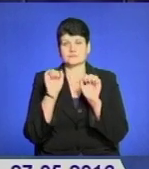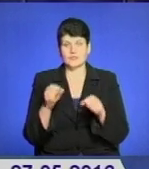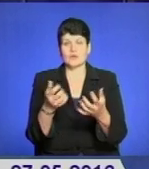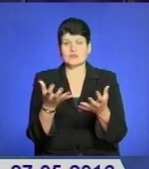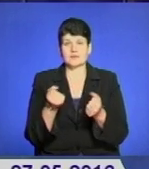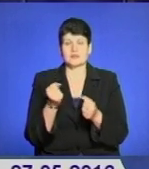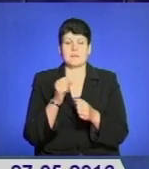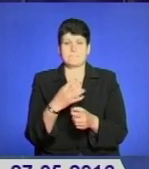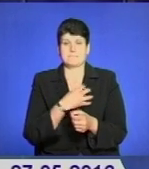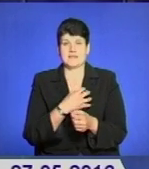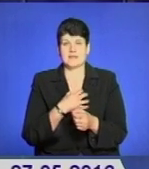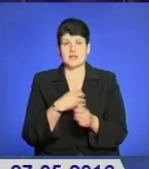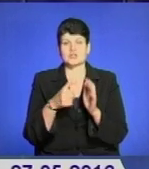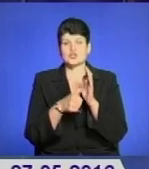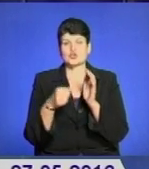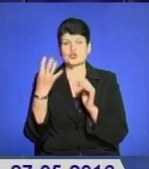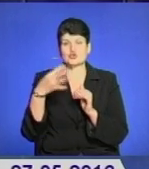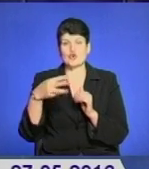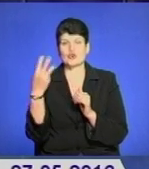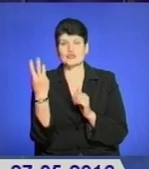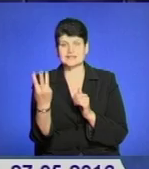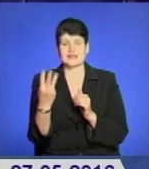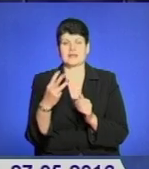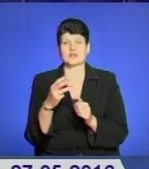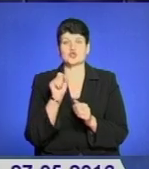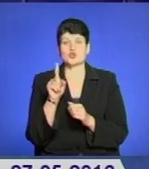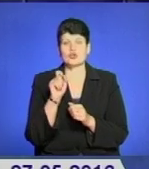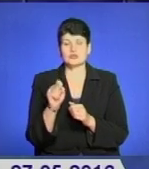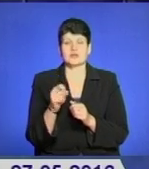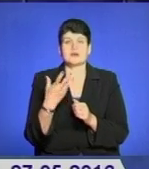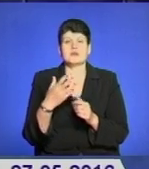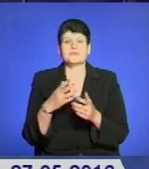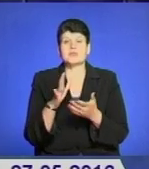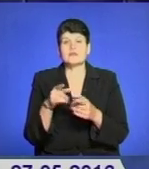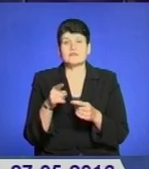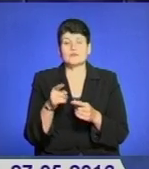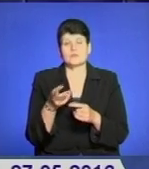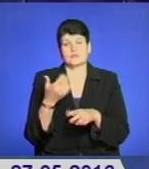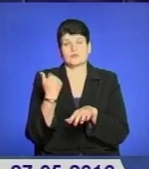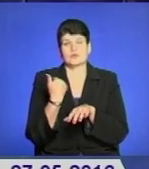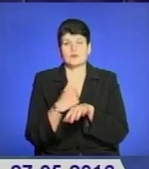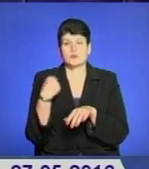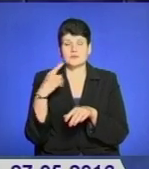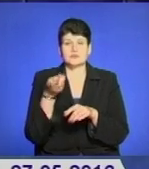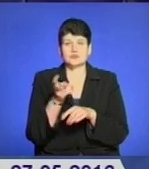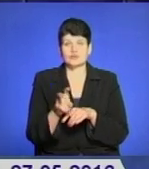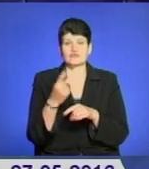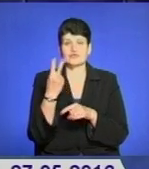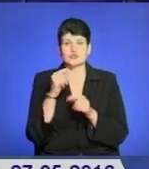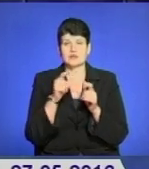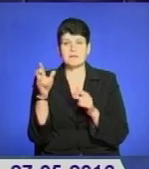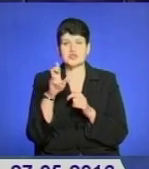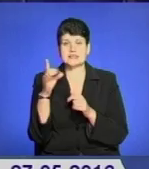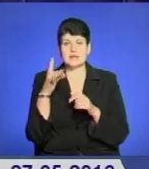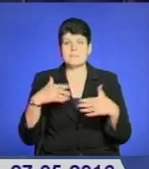них 643 – золотими та 133 – срібними. Очільник області відвідав дві школи Бережанського району та привітав учнів